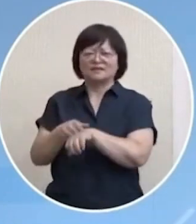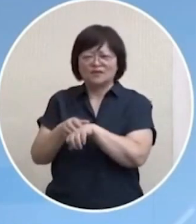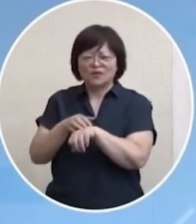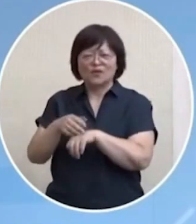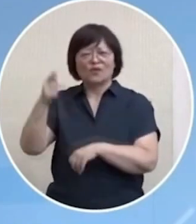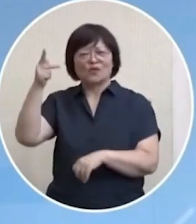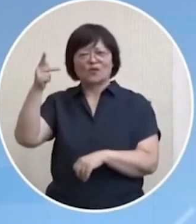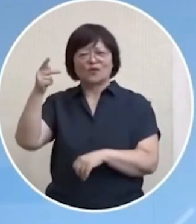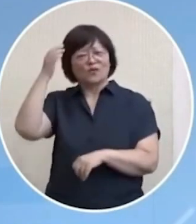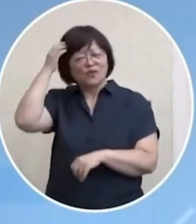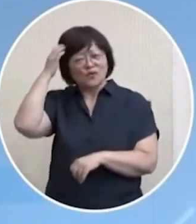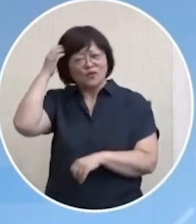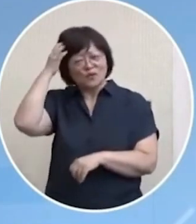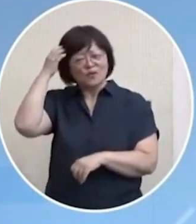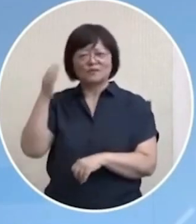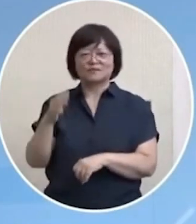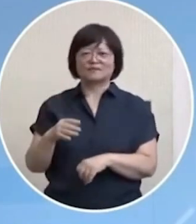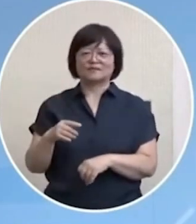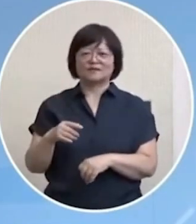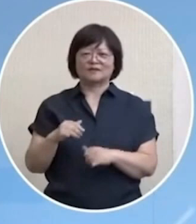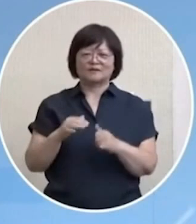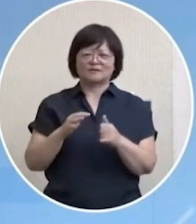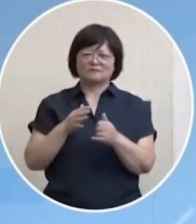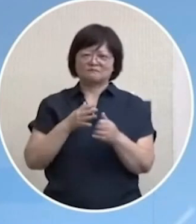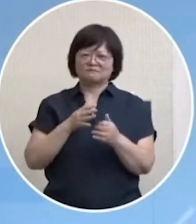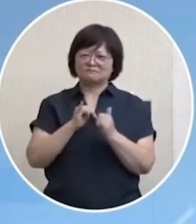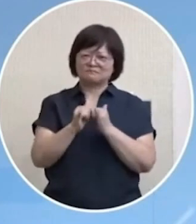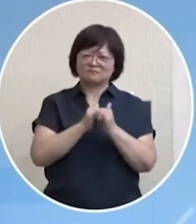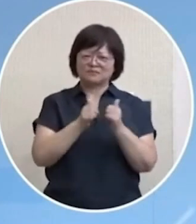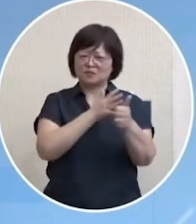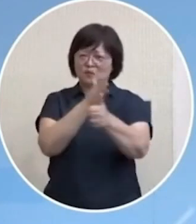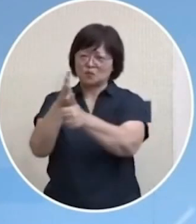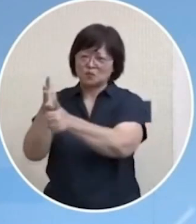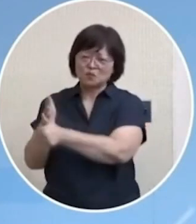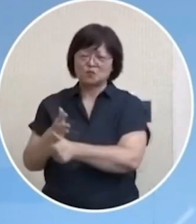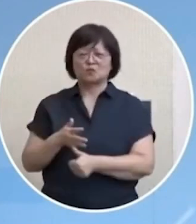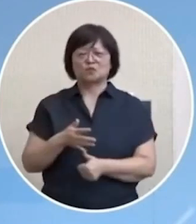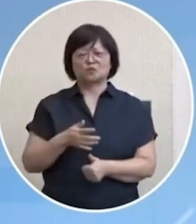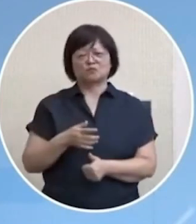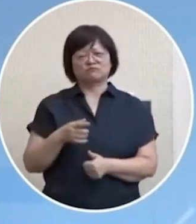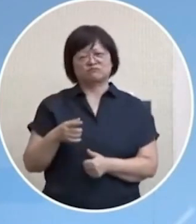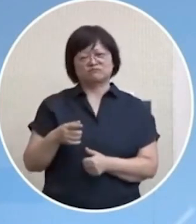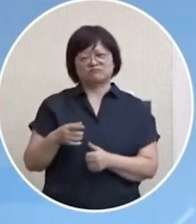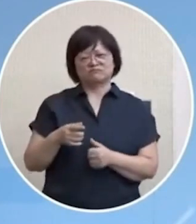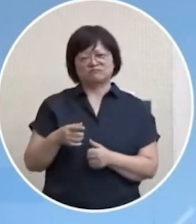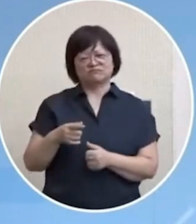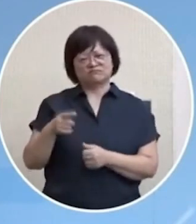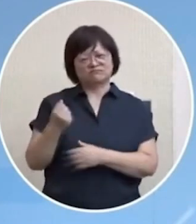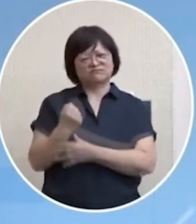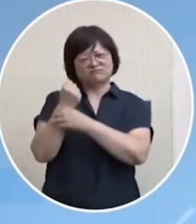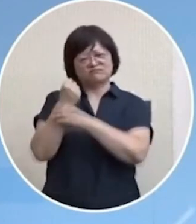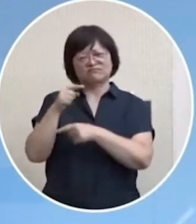民调低迷，士气低落，不见整合迹象，